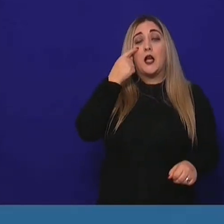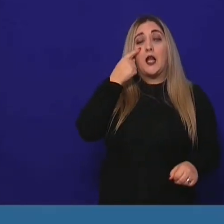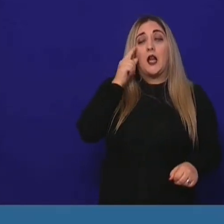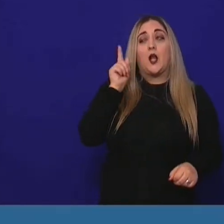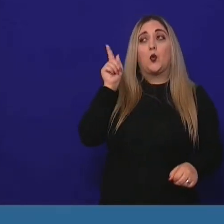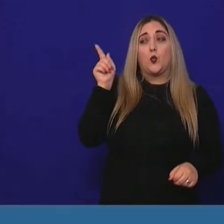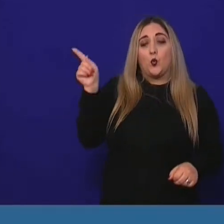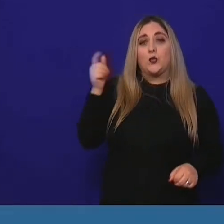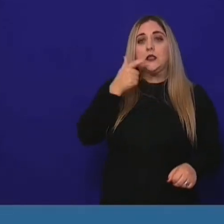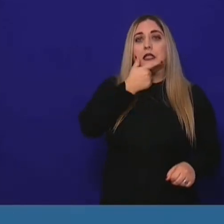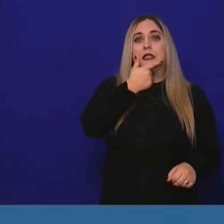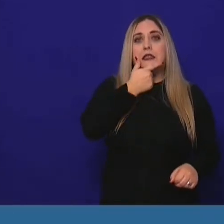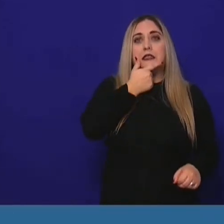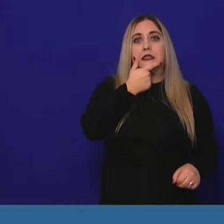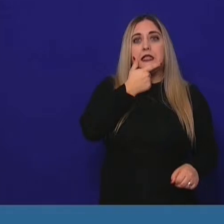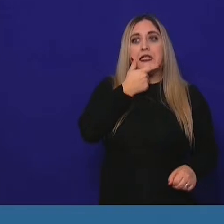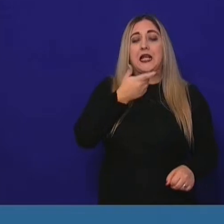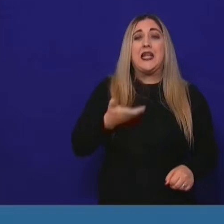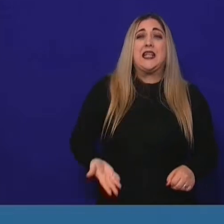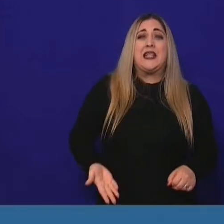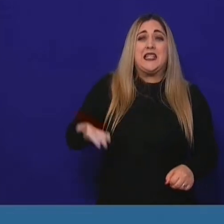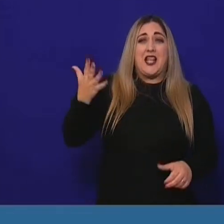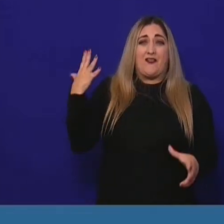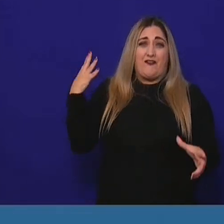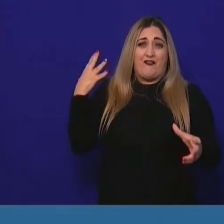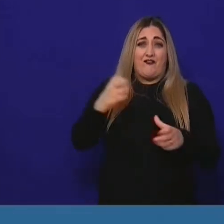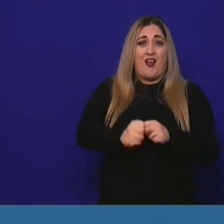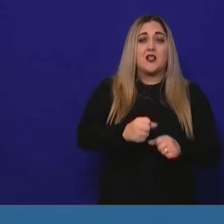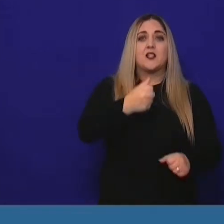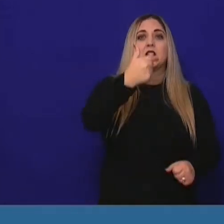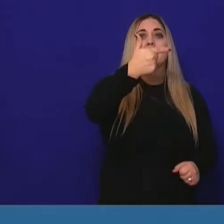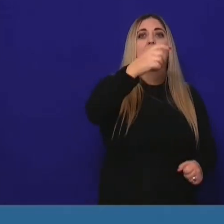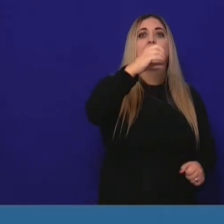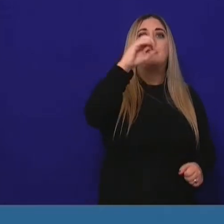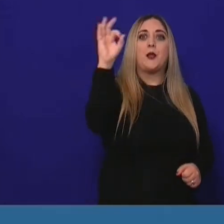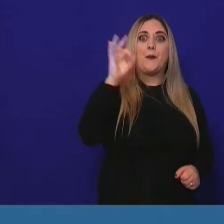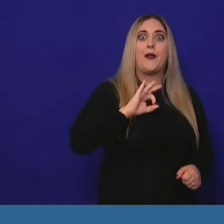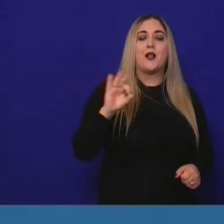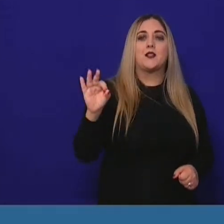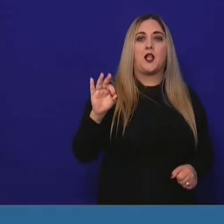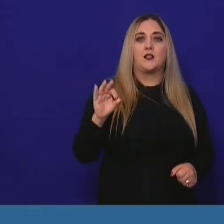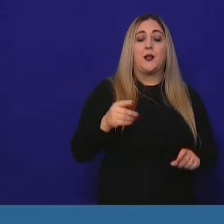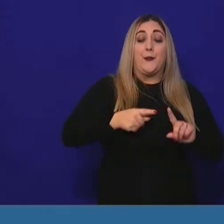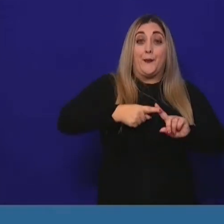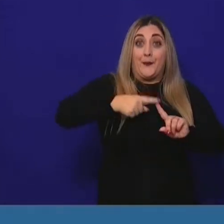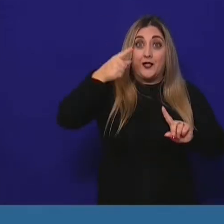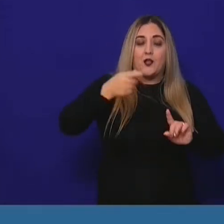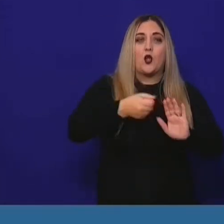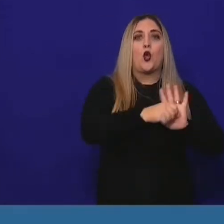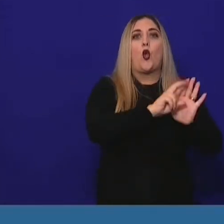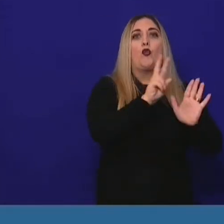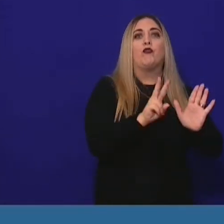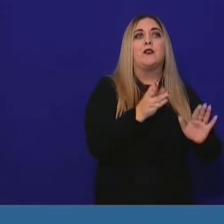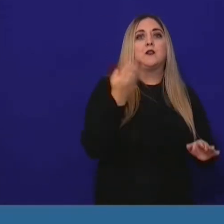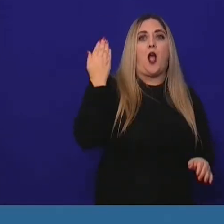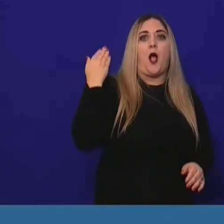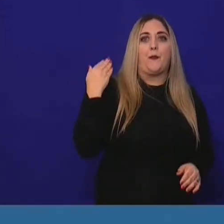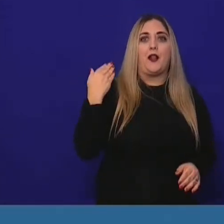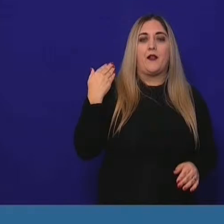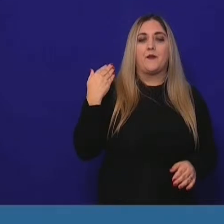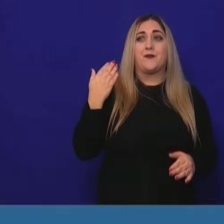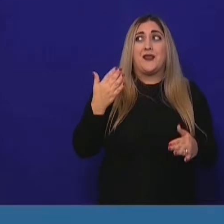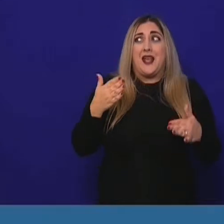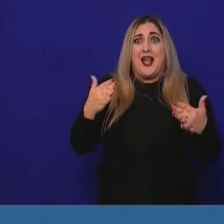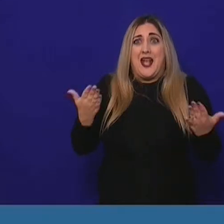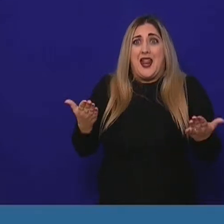jiġi trasmess sa 70% iktar minn tipi ta' viruses tal-COVID oħrajn. U għalhekk